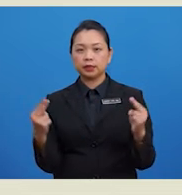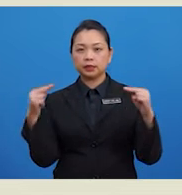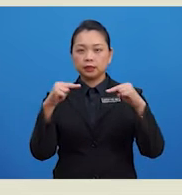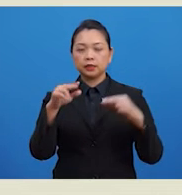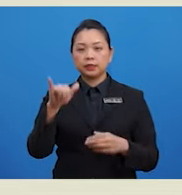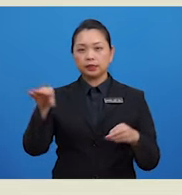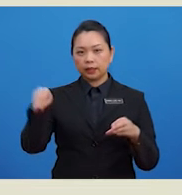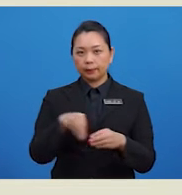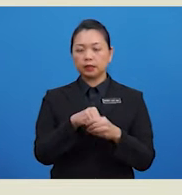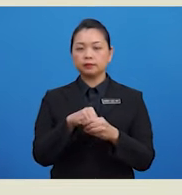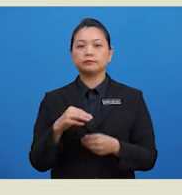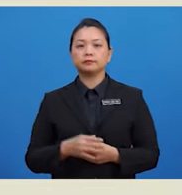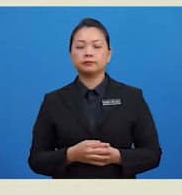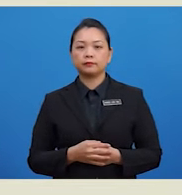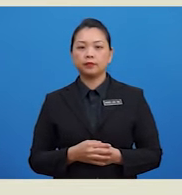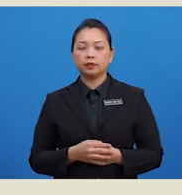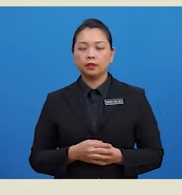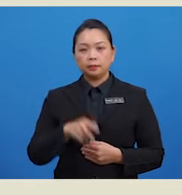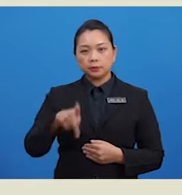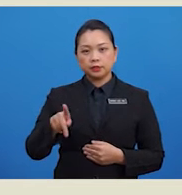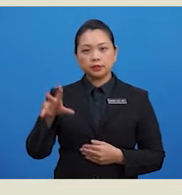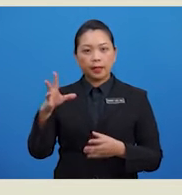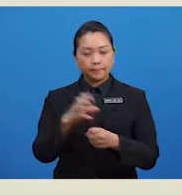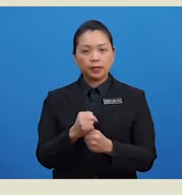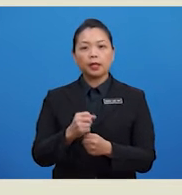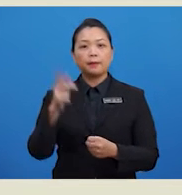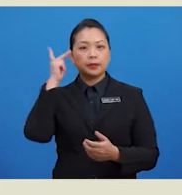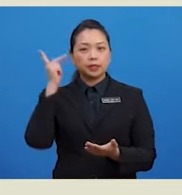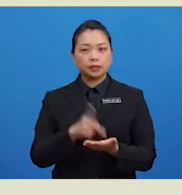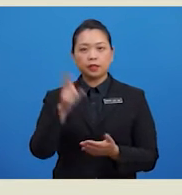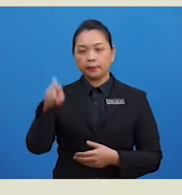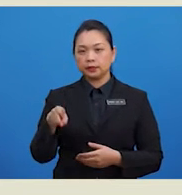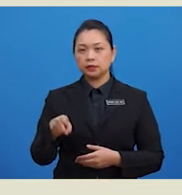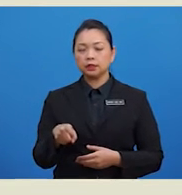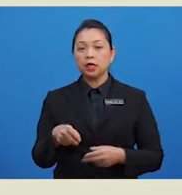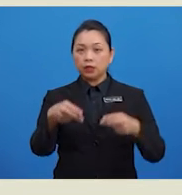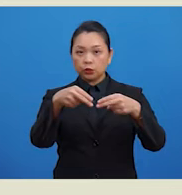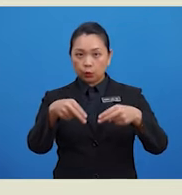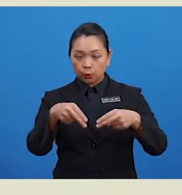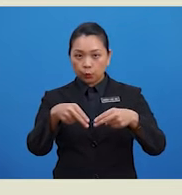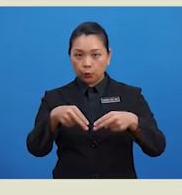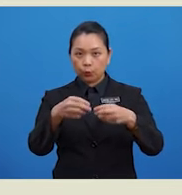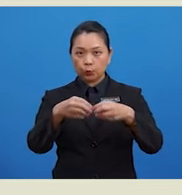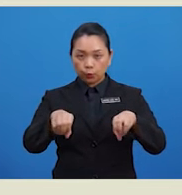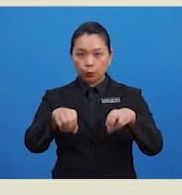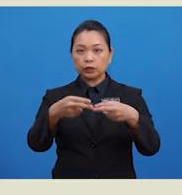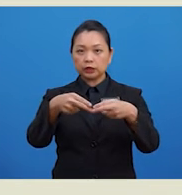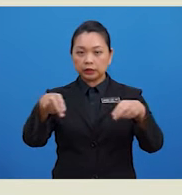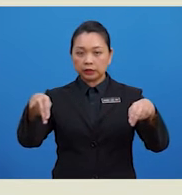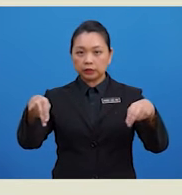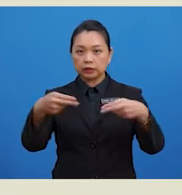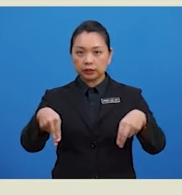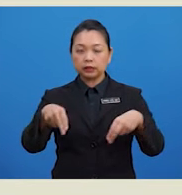terlibat. Pelajar dapat mengenal pasti telur tetasan yang tidak menepati